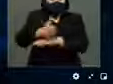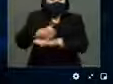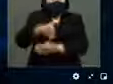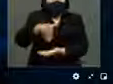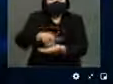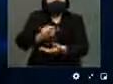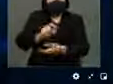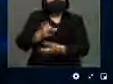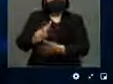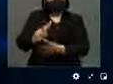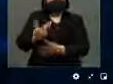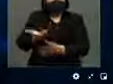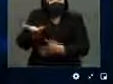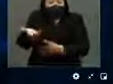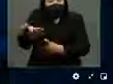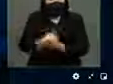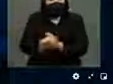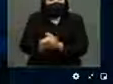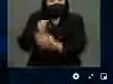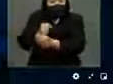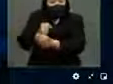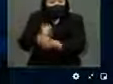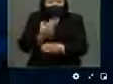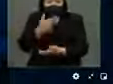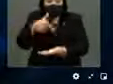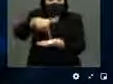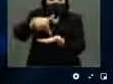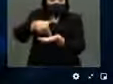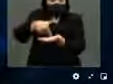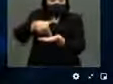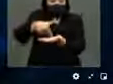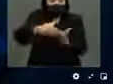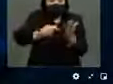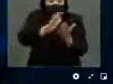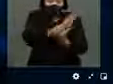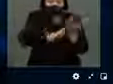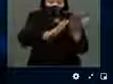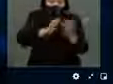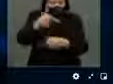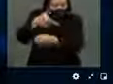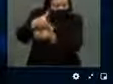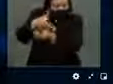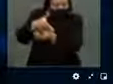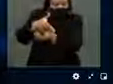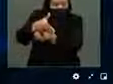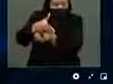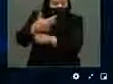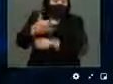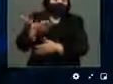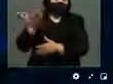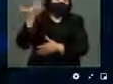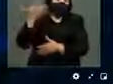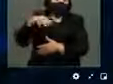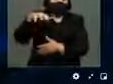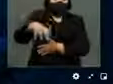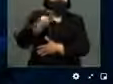ก็ให้ทางจิสดาช่วยกันทำแมปปิ้งท่านผู้ชมคงจำได้นะครับกรณีของทางสมุทรสาครได้